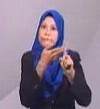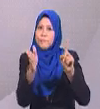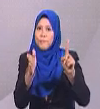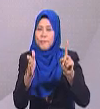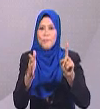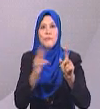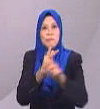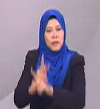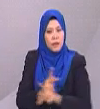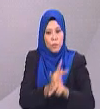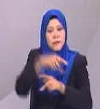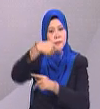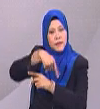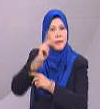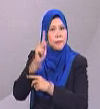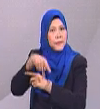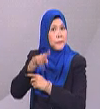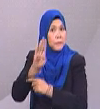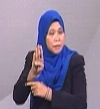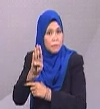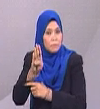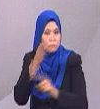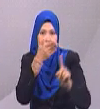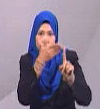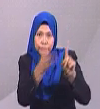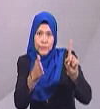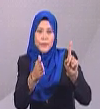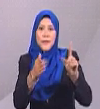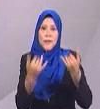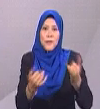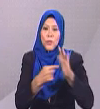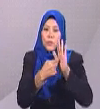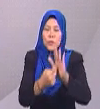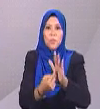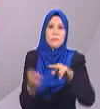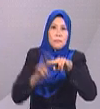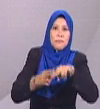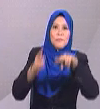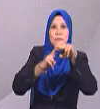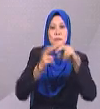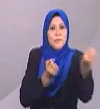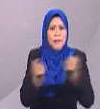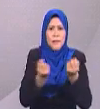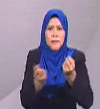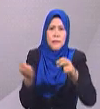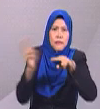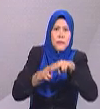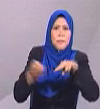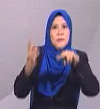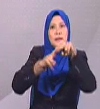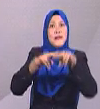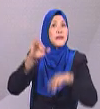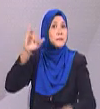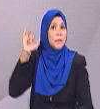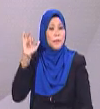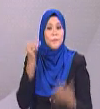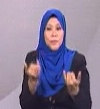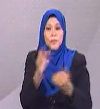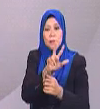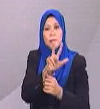Perintah Kawalan Pergerakan Bersyarat PKPB terus menunjukkan peningkatan lebih sekali ganda semalam. Ya,